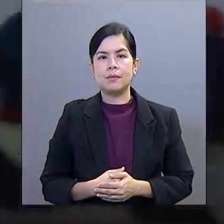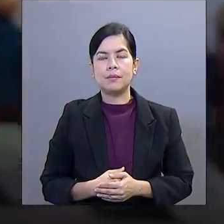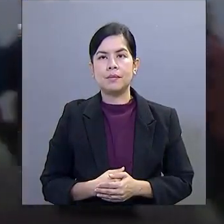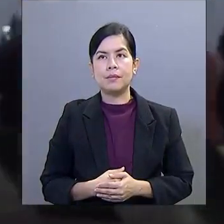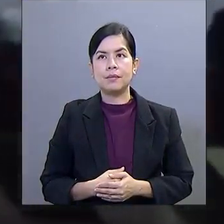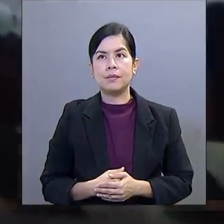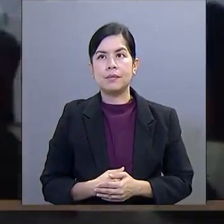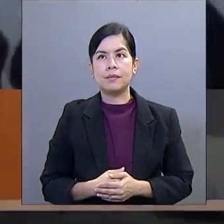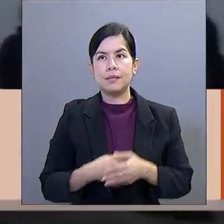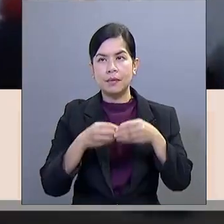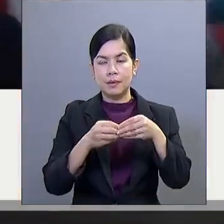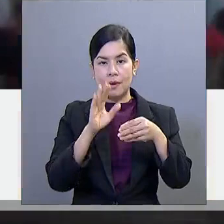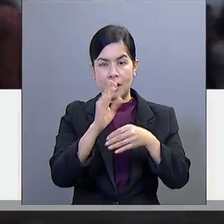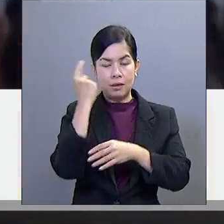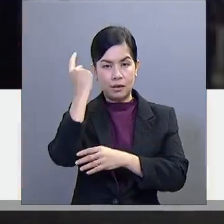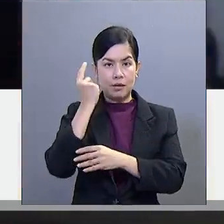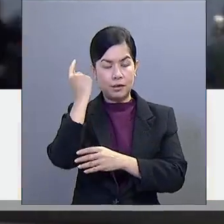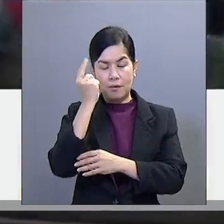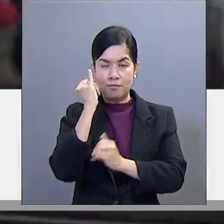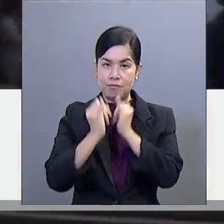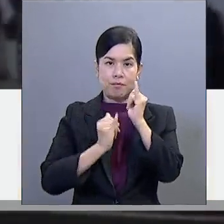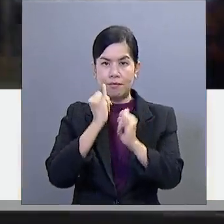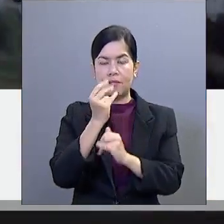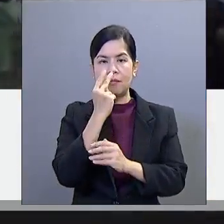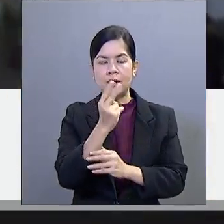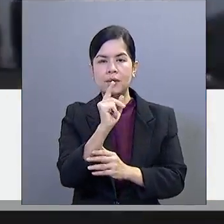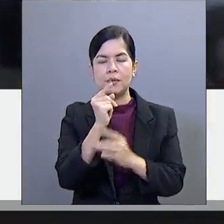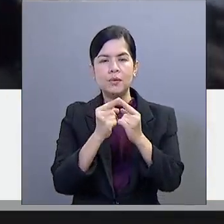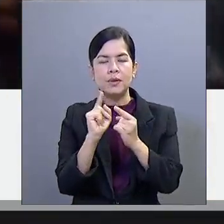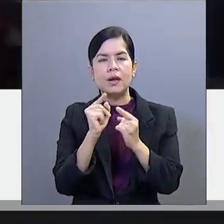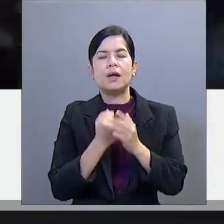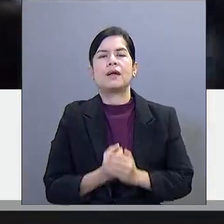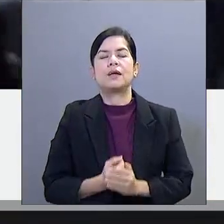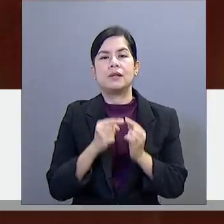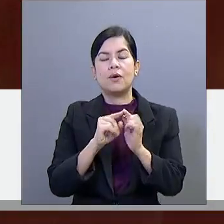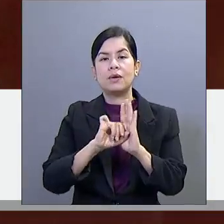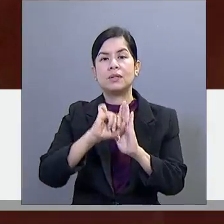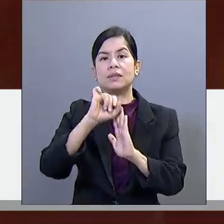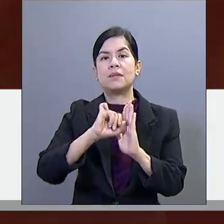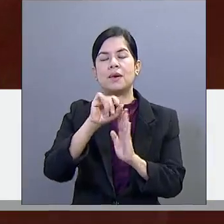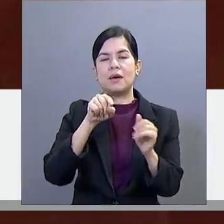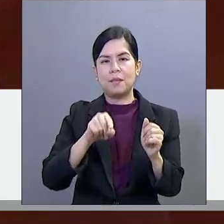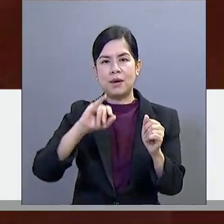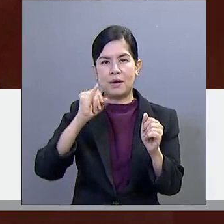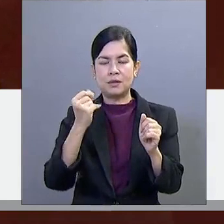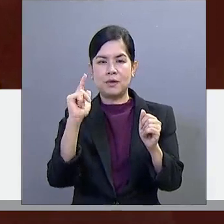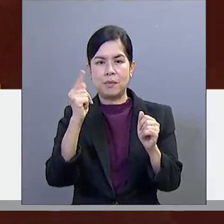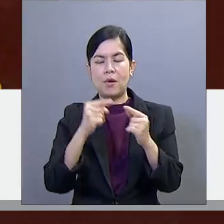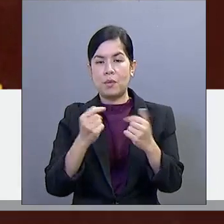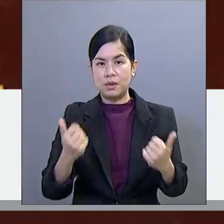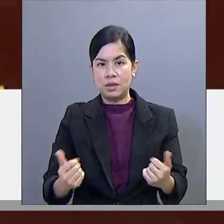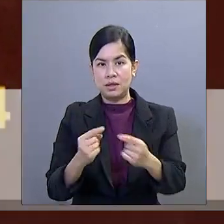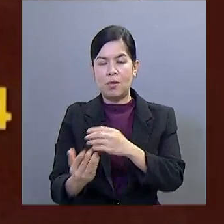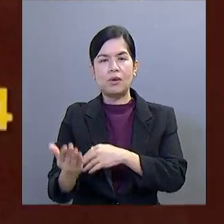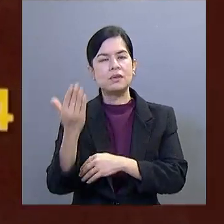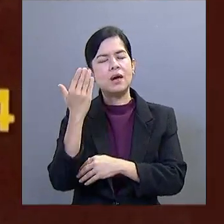นักท่องเที่ยวยังคงเดินทางไปสัมผัสอากาศหนาวเย็นบนยอดดอยอินทนนท์อำเภอจอมทองจังหวัดเชียงใหม่นะคะซึ่งเช้าวันนี้อากาศปิด